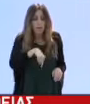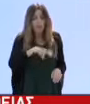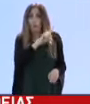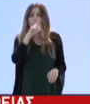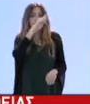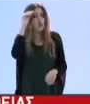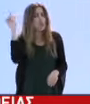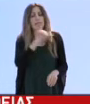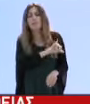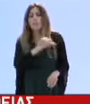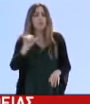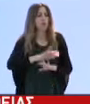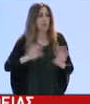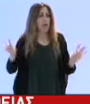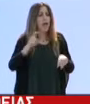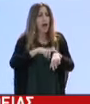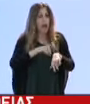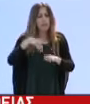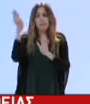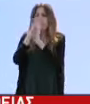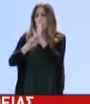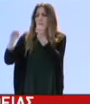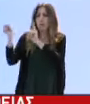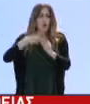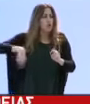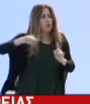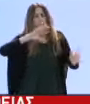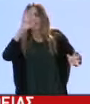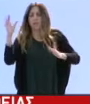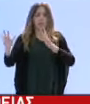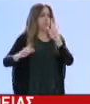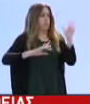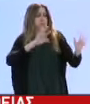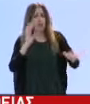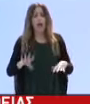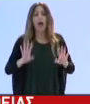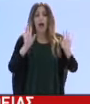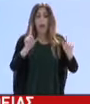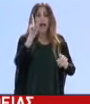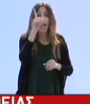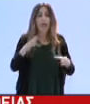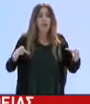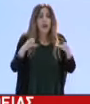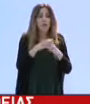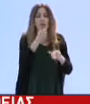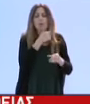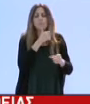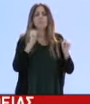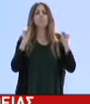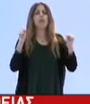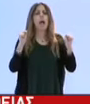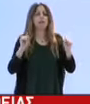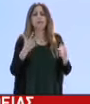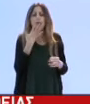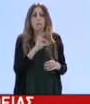στη θύελλα της μνημονιακής πραγματικότητος ένα κόμμα άντεξε μόνο. Γιατί είχε